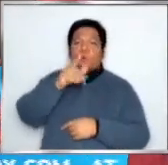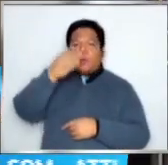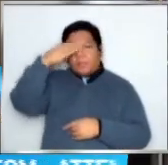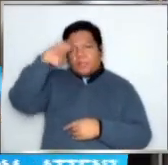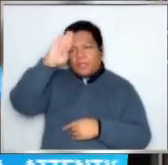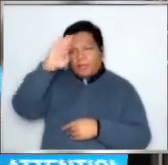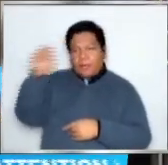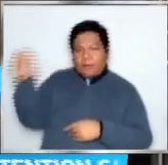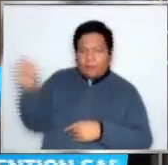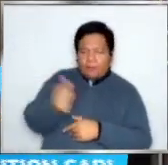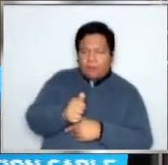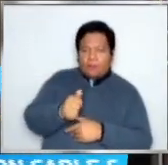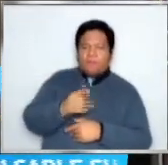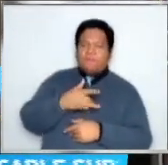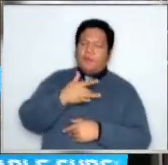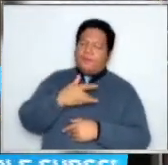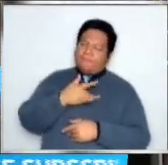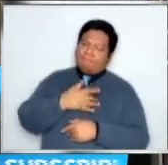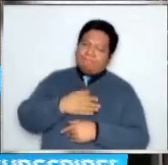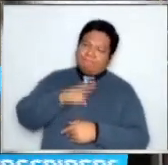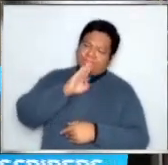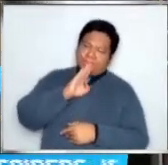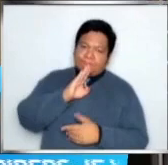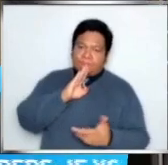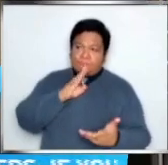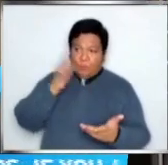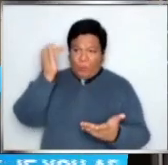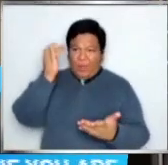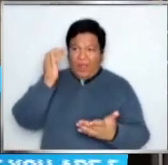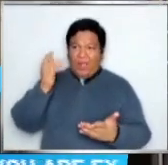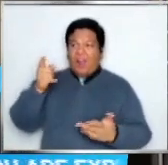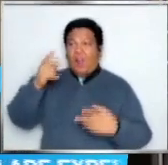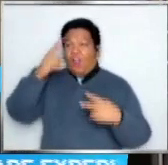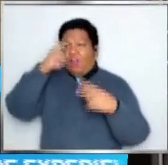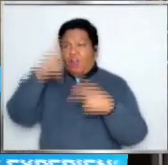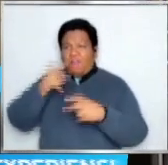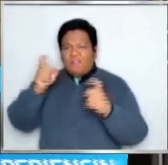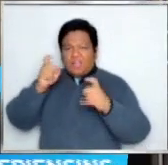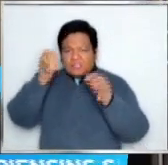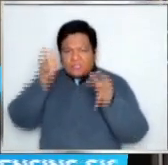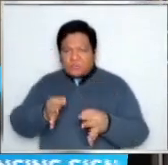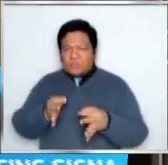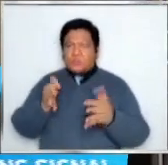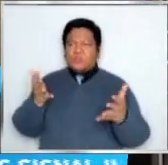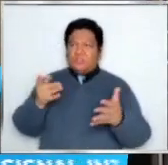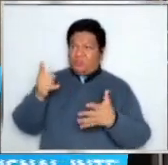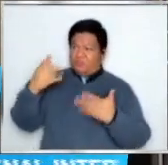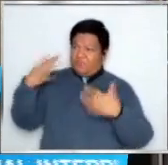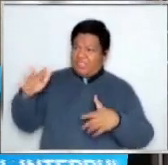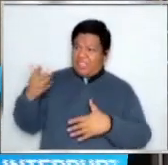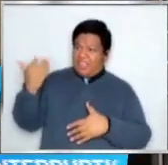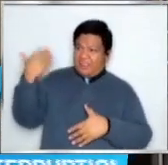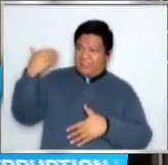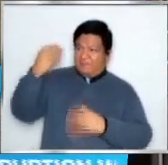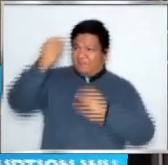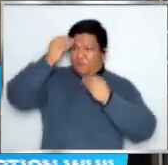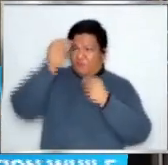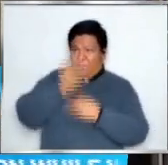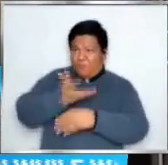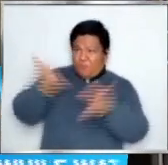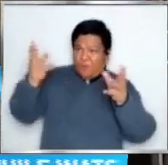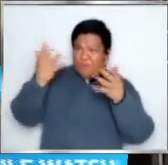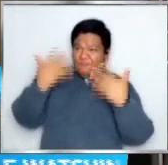nakakadismaya po. Kasi bakit pa dalos-dalos ng desisyon kung nagbigay na kayo ng unang informasyon sa amin, lalo